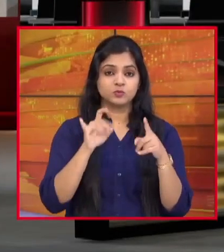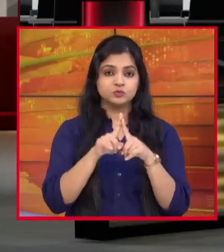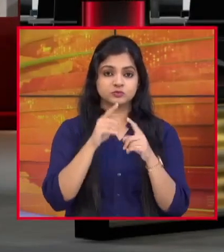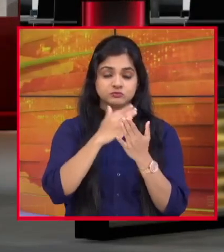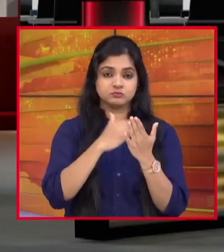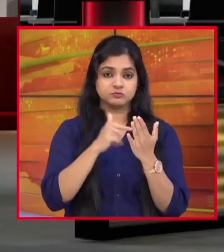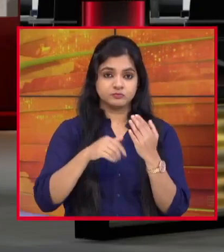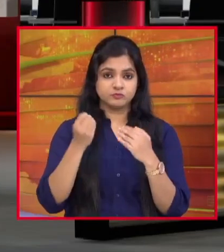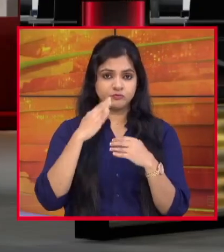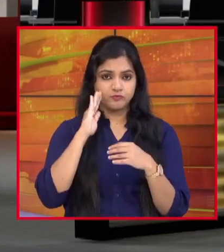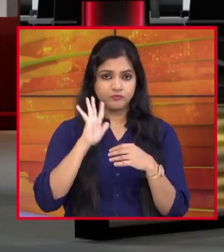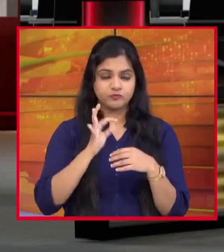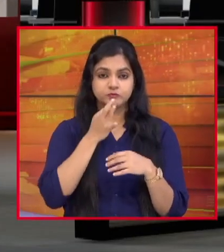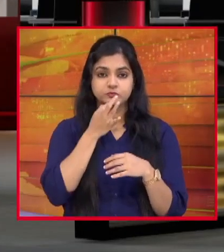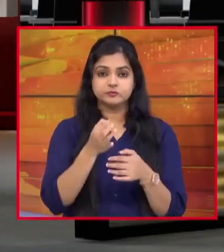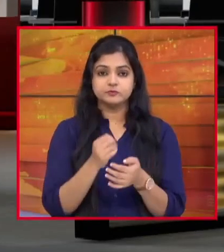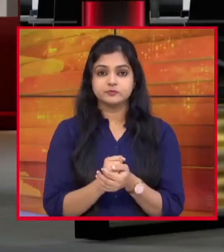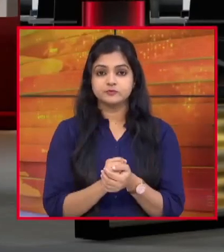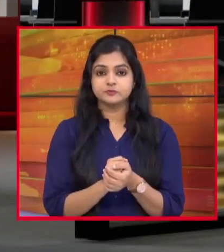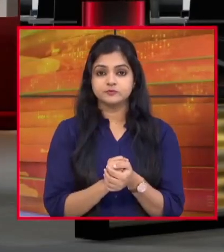രീതിയിൽ നമുക്ക് ഇപ്പോൾ പറയാൻ കഴിയുമോ?